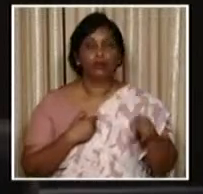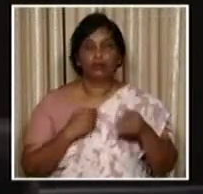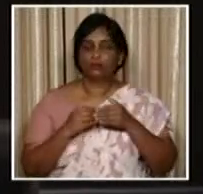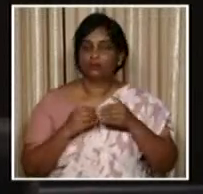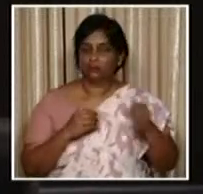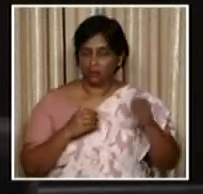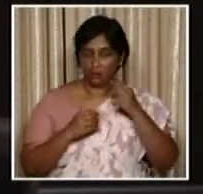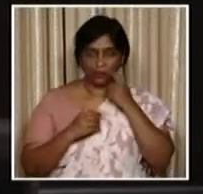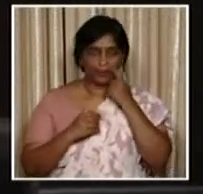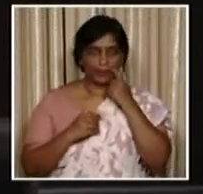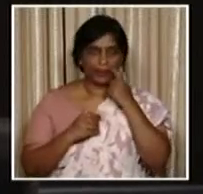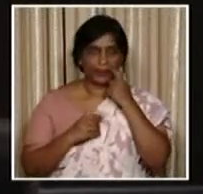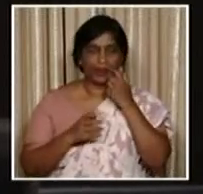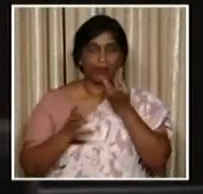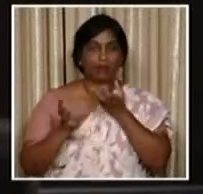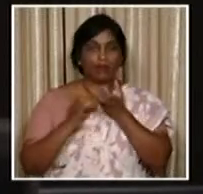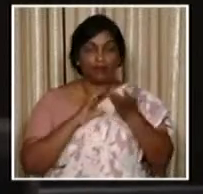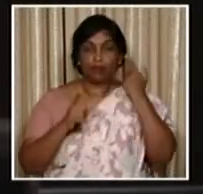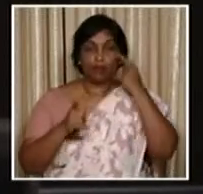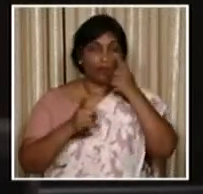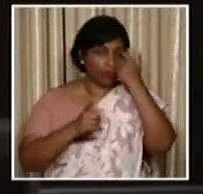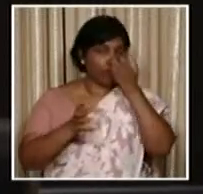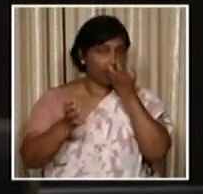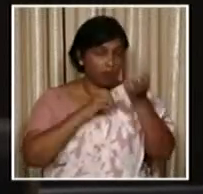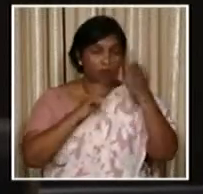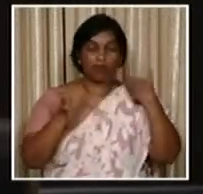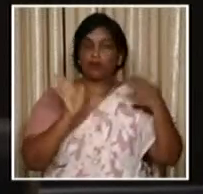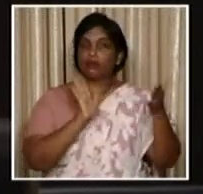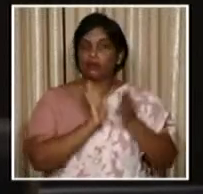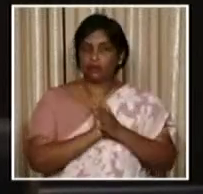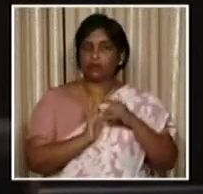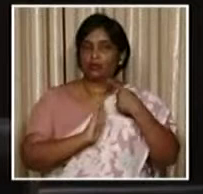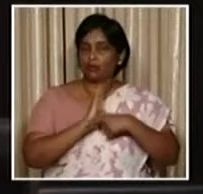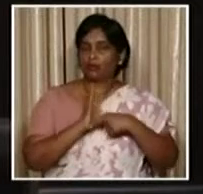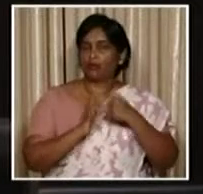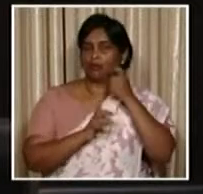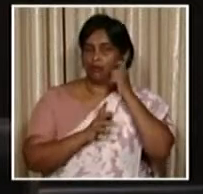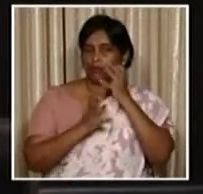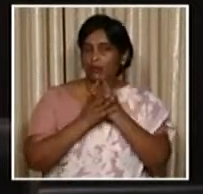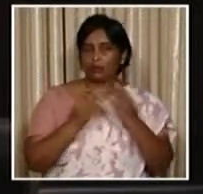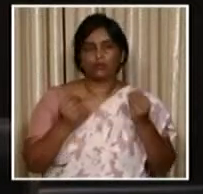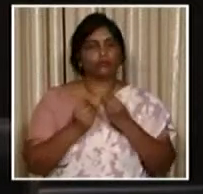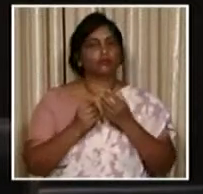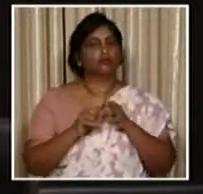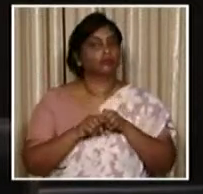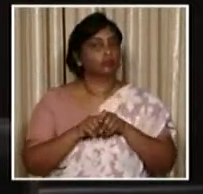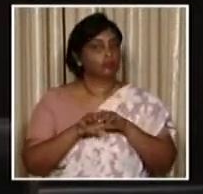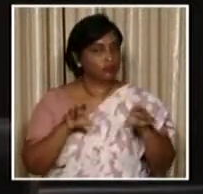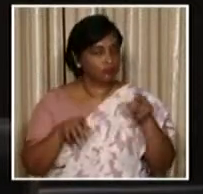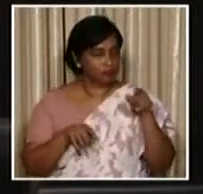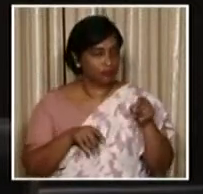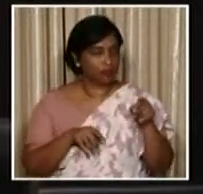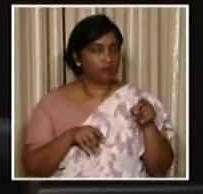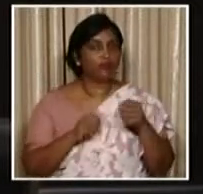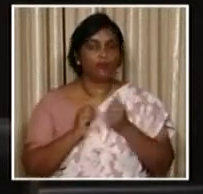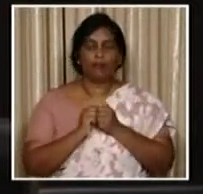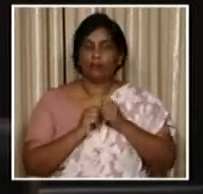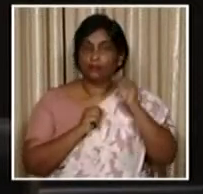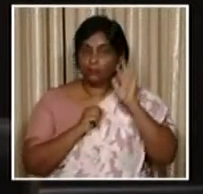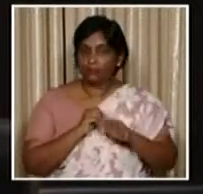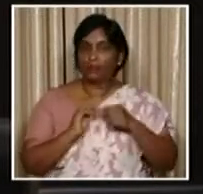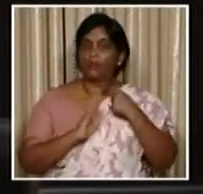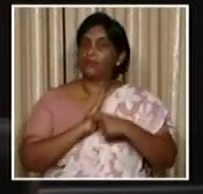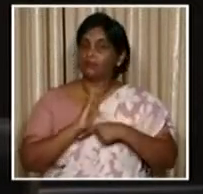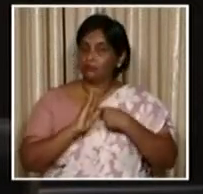වෙනුවෙන් ප්‍රහාරකයින් සමග සම්බන්ධ වෙමින් මෙරට අන්තවාදය ව්‍යාප්ත කිරීමට කටයුතු කරන ලද